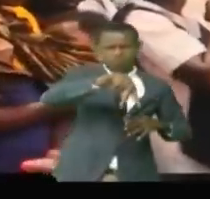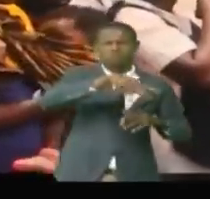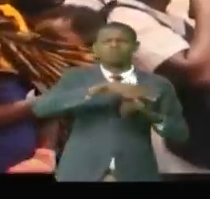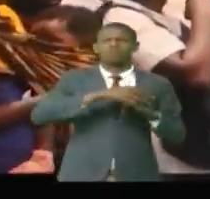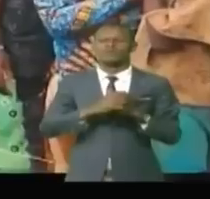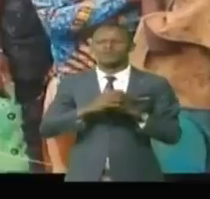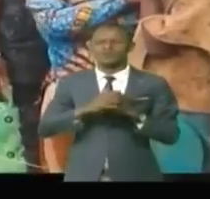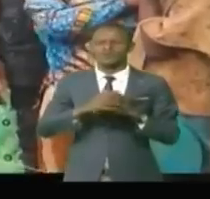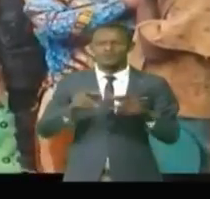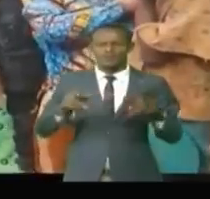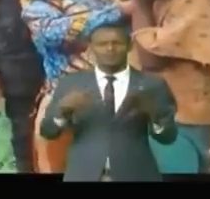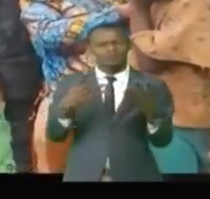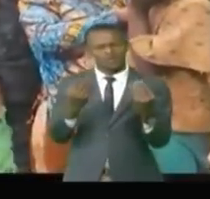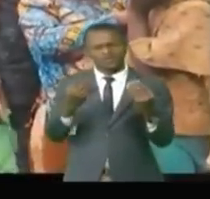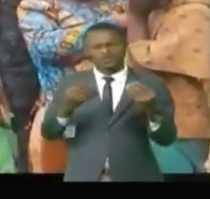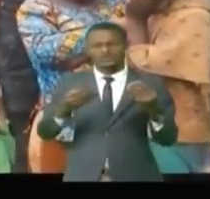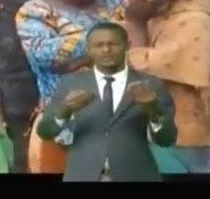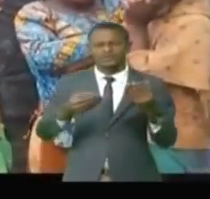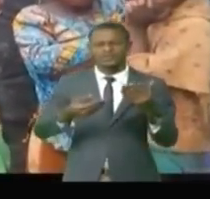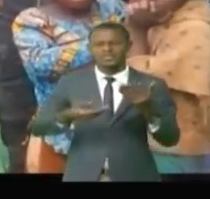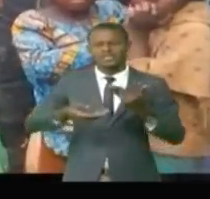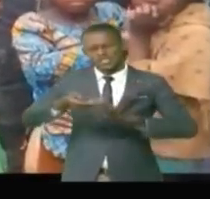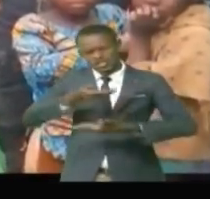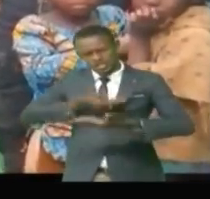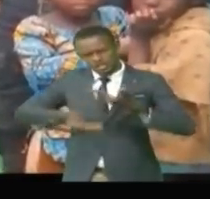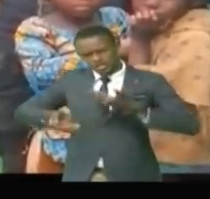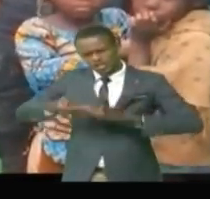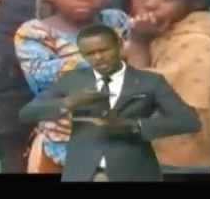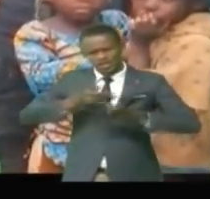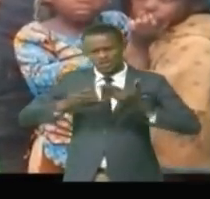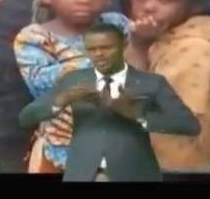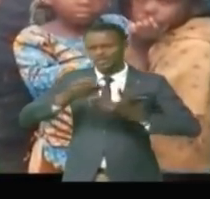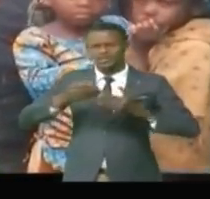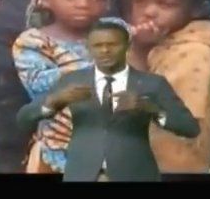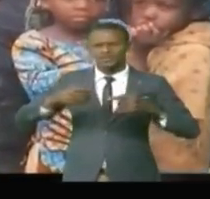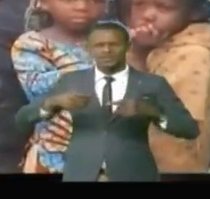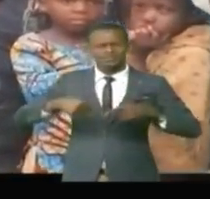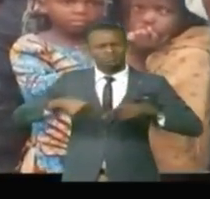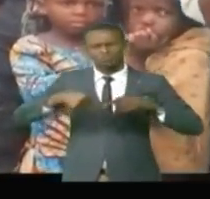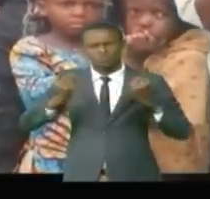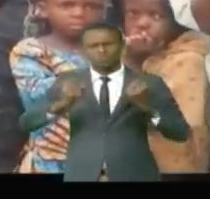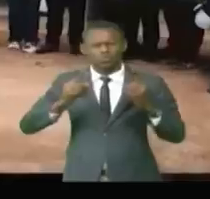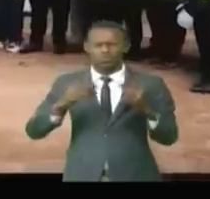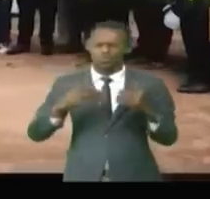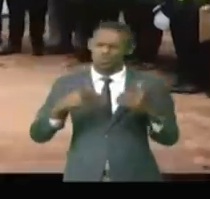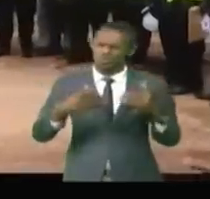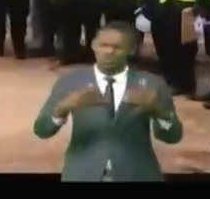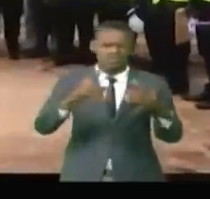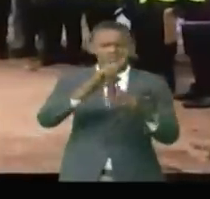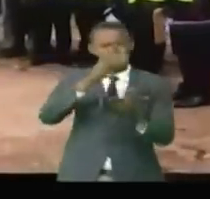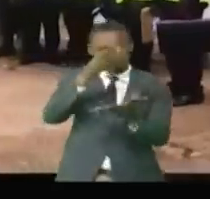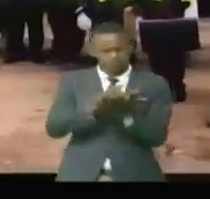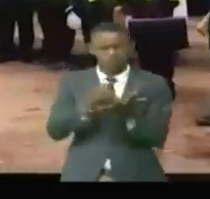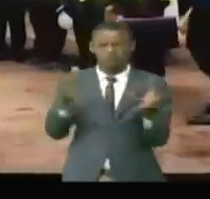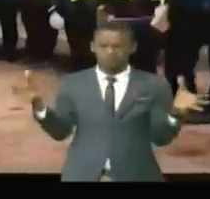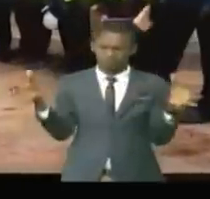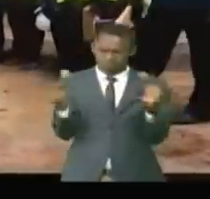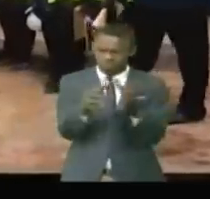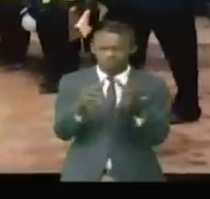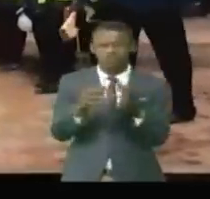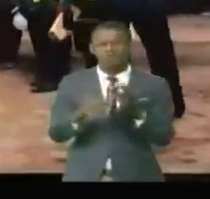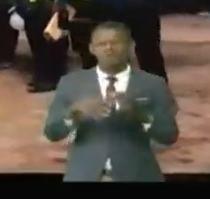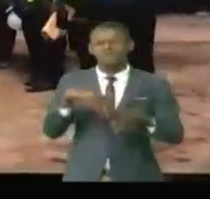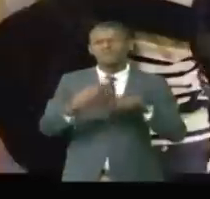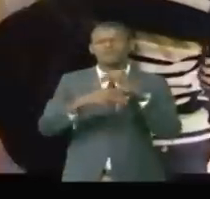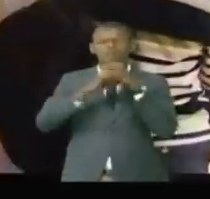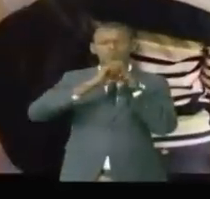démocratiques afin de permettre la réintégration et la réinsertion socio-économique des populations retournées, ainsi que la promotion de la